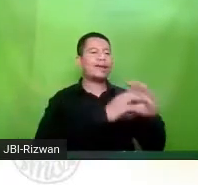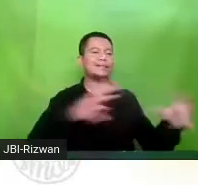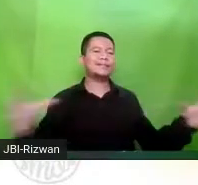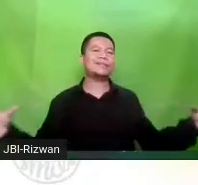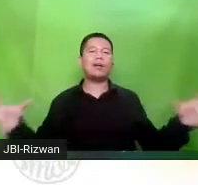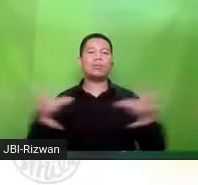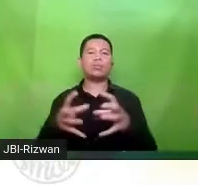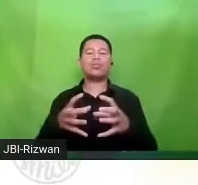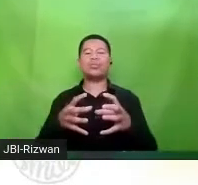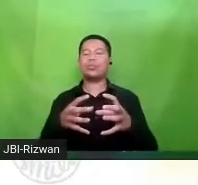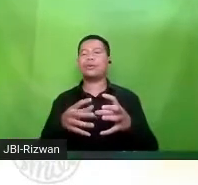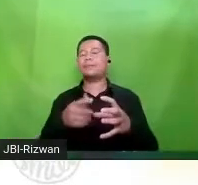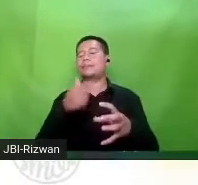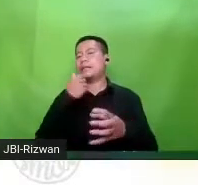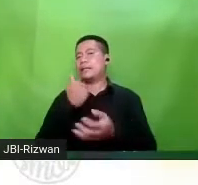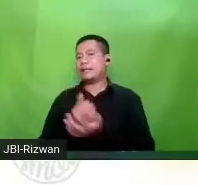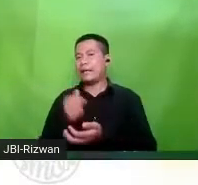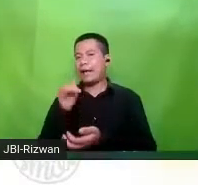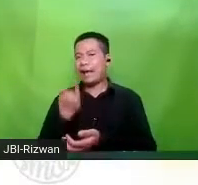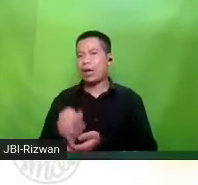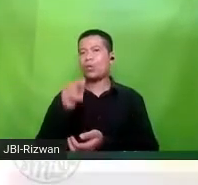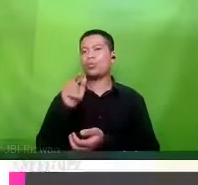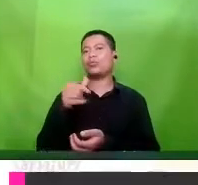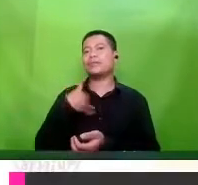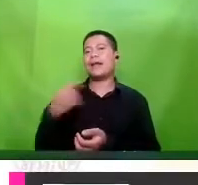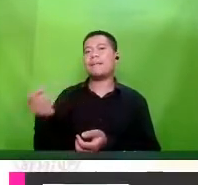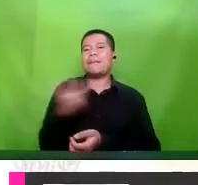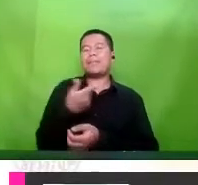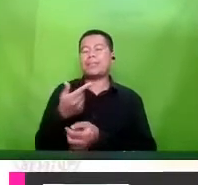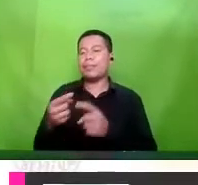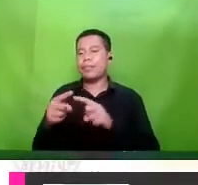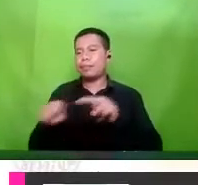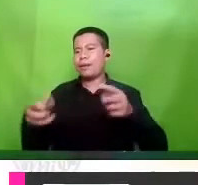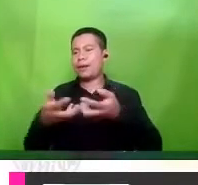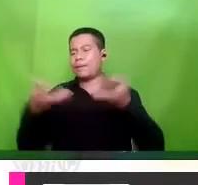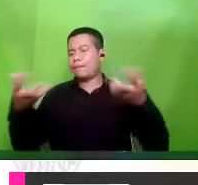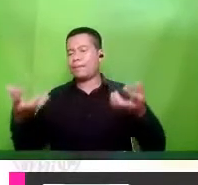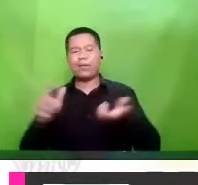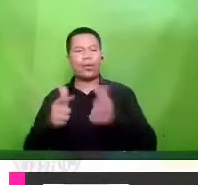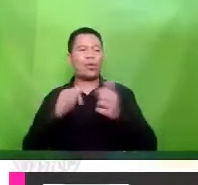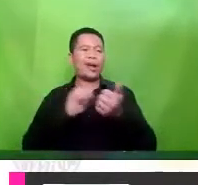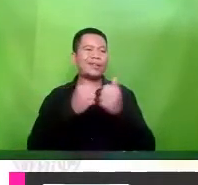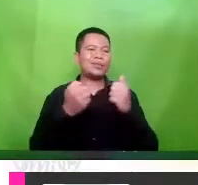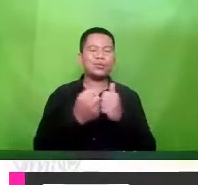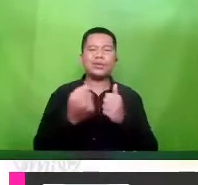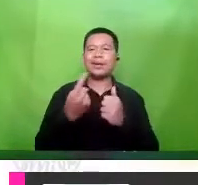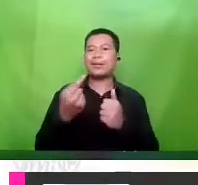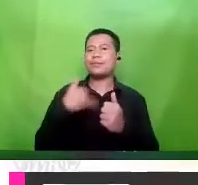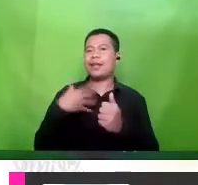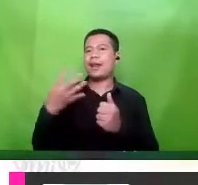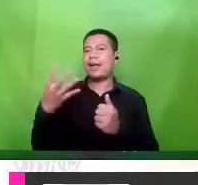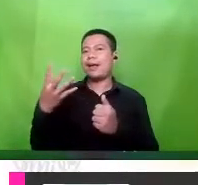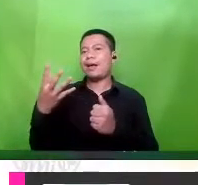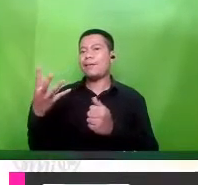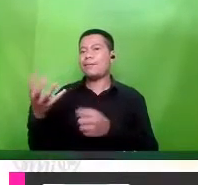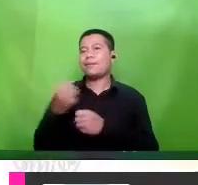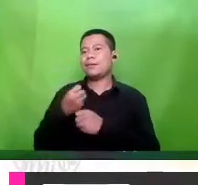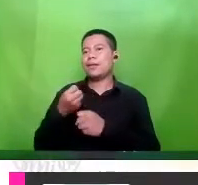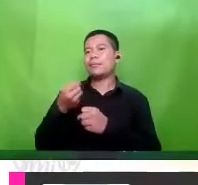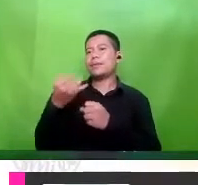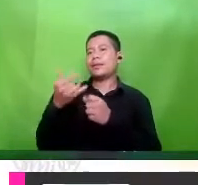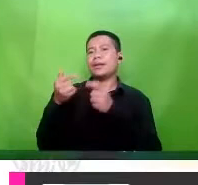sangat penting untuk bisa dengan cepat kita membedakan kalau kasus yang juga kita dapatkan gangguan berbahasa.